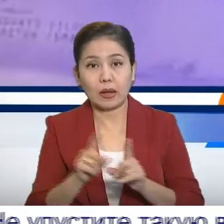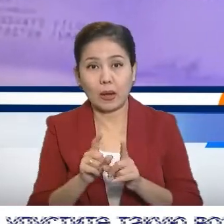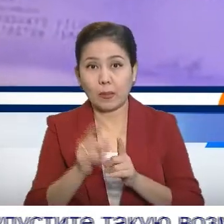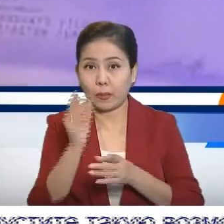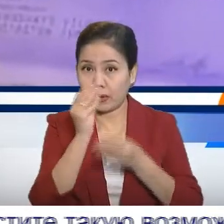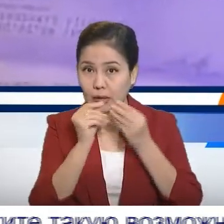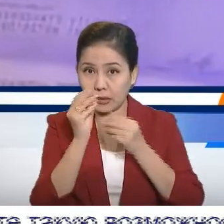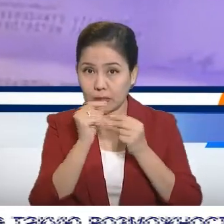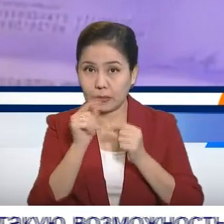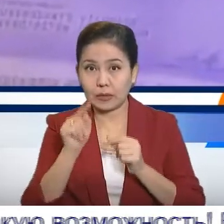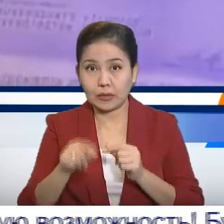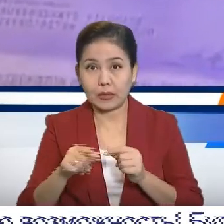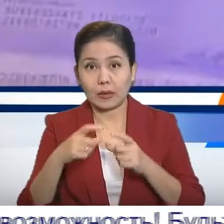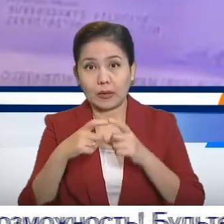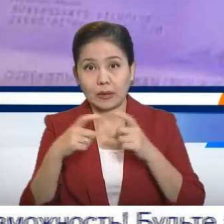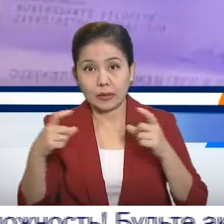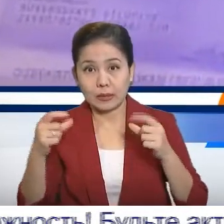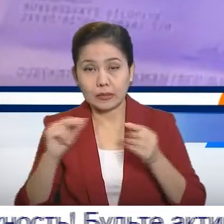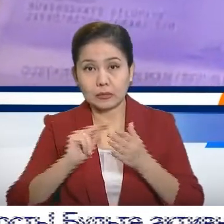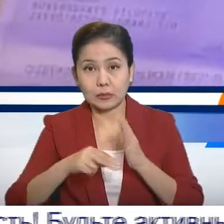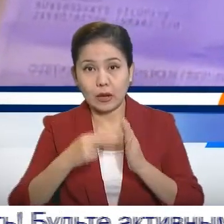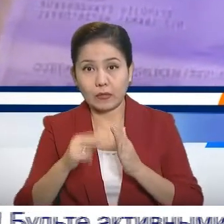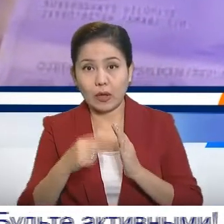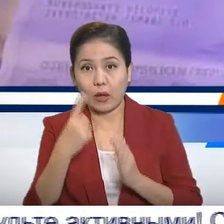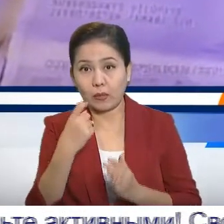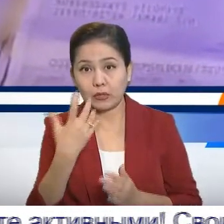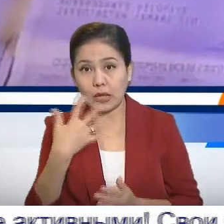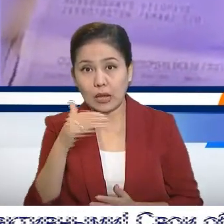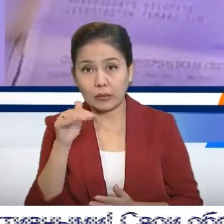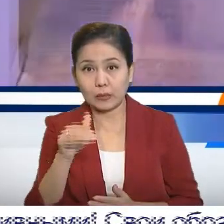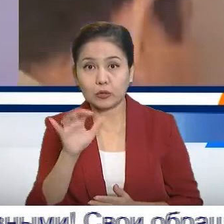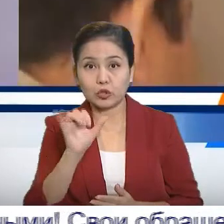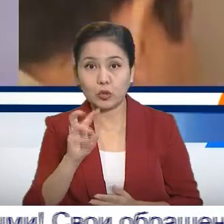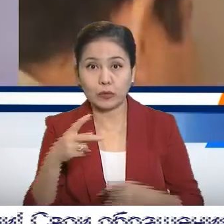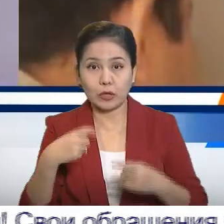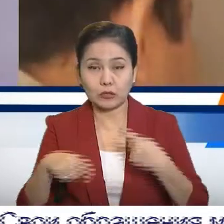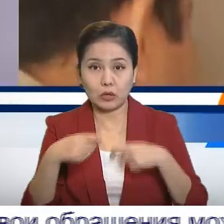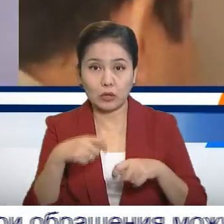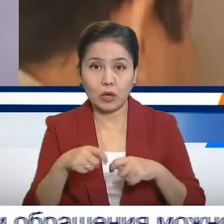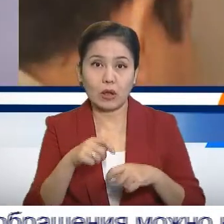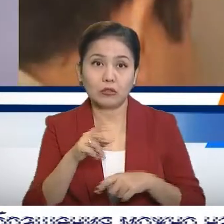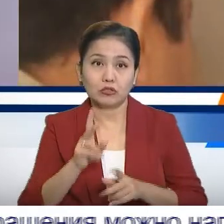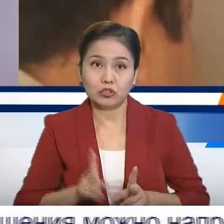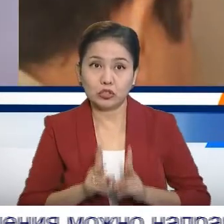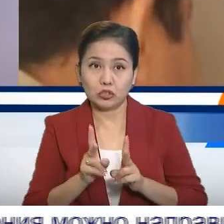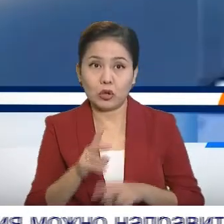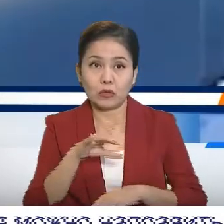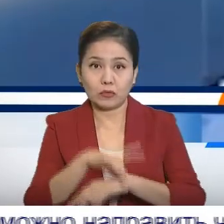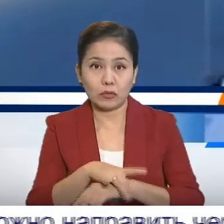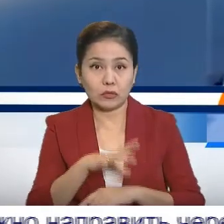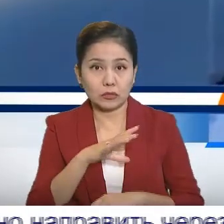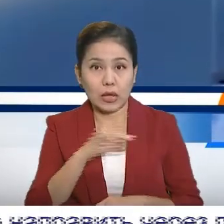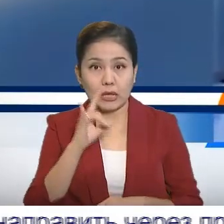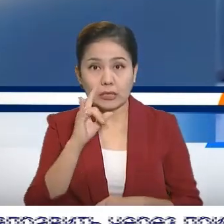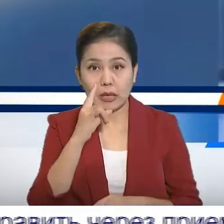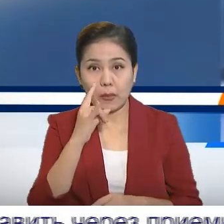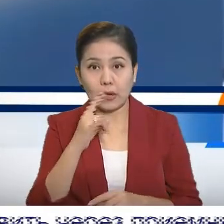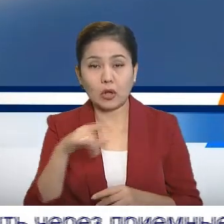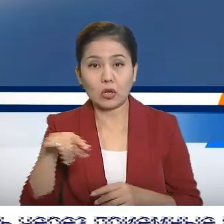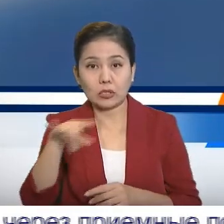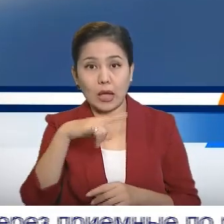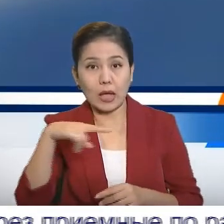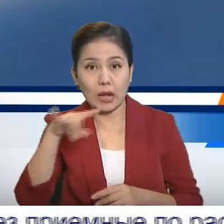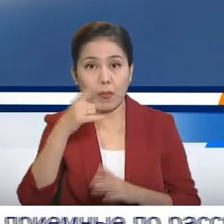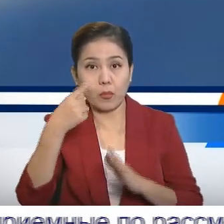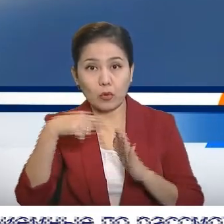qalbaki tahlil natijalarini 150 ming so'mdan sotayotgan vaqtlarda jinoiy faoliyatiga chek qo'yildi. Samarqand xalqaro